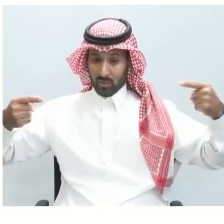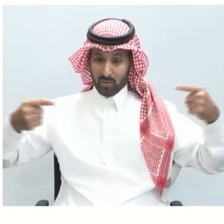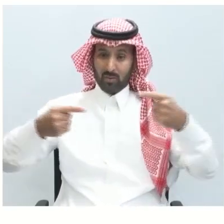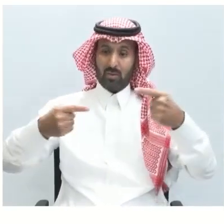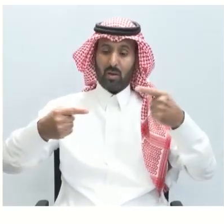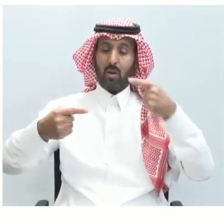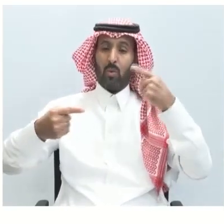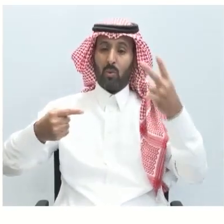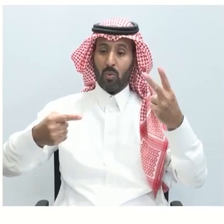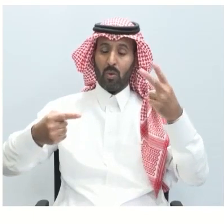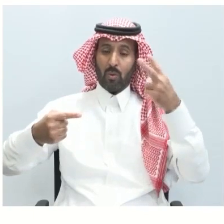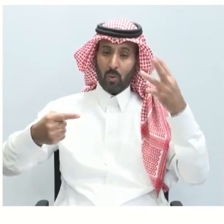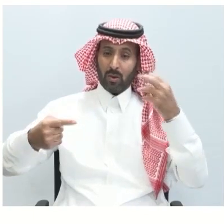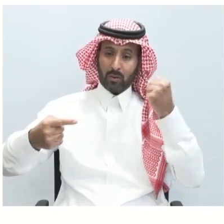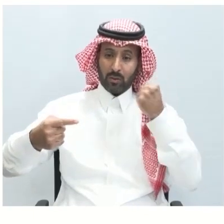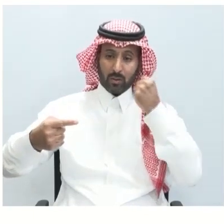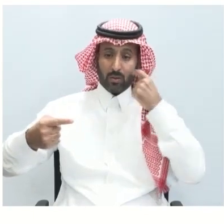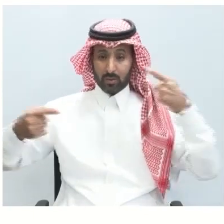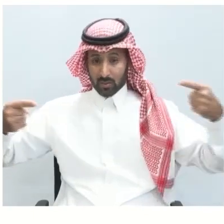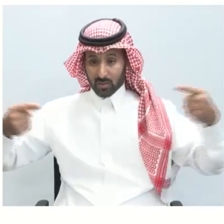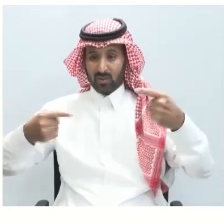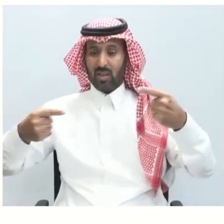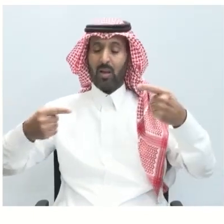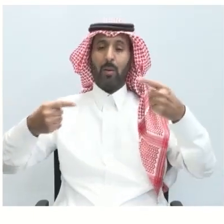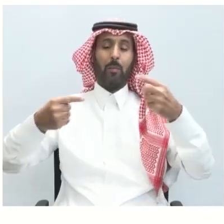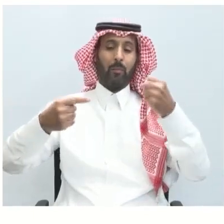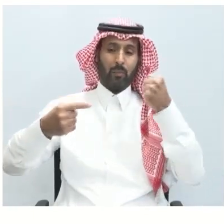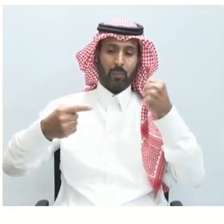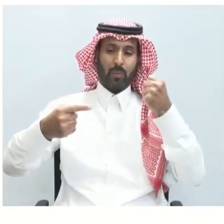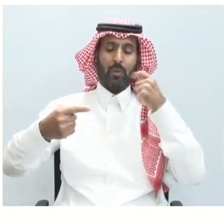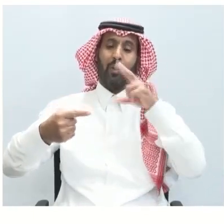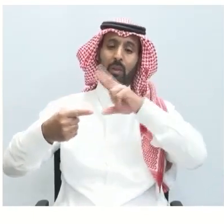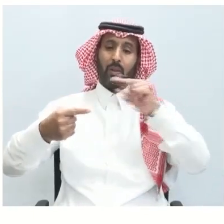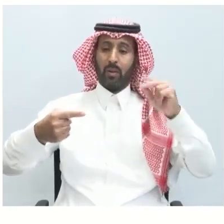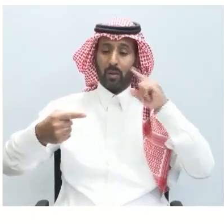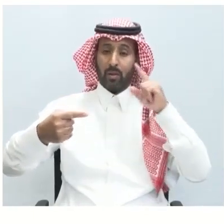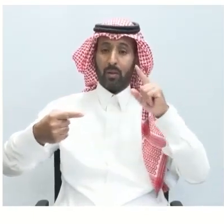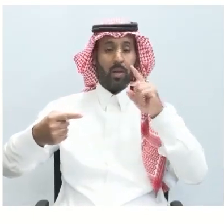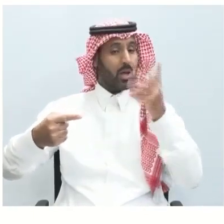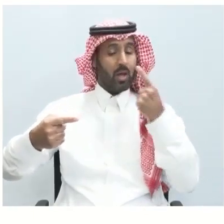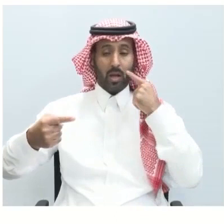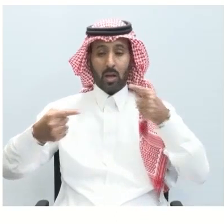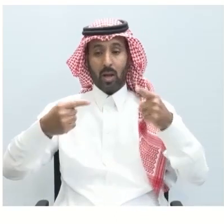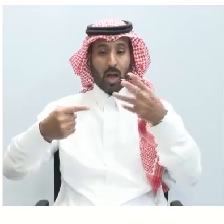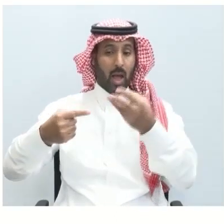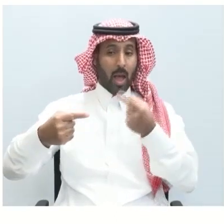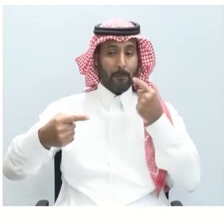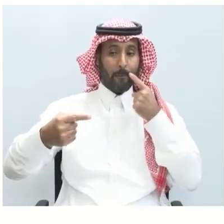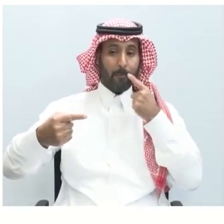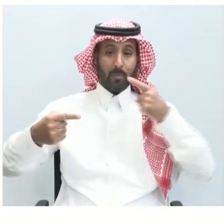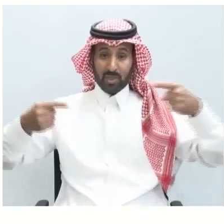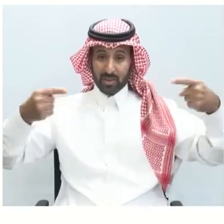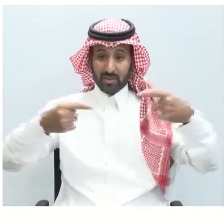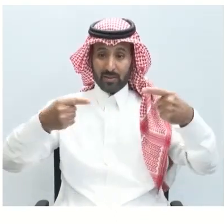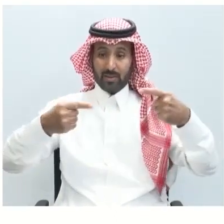او اكثر في الاتجاه تكون متعاكس لكن القوه نفسها كم ستكون المحصله